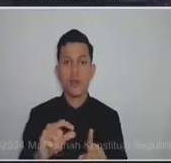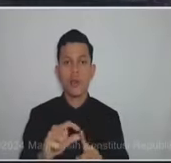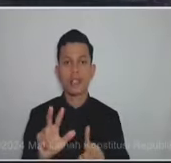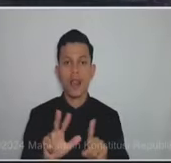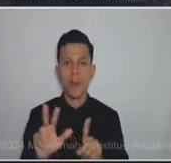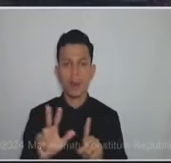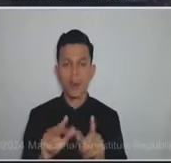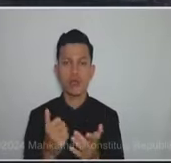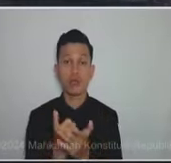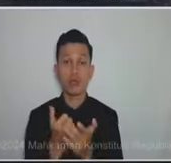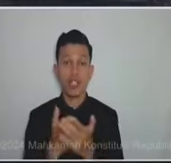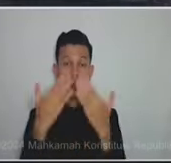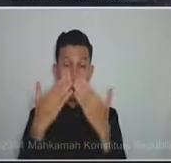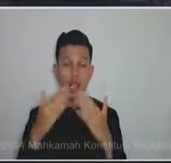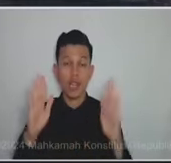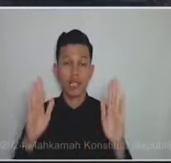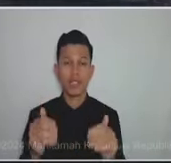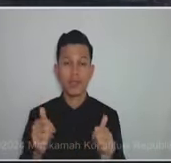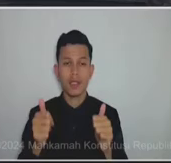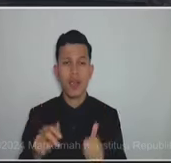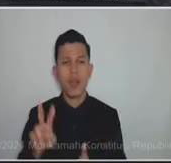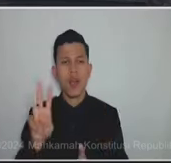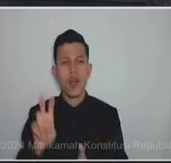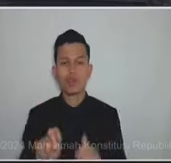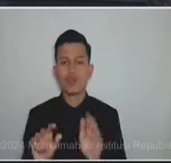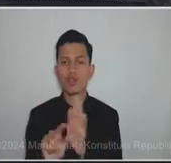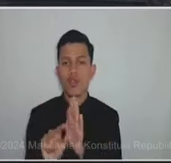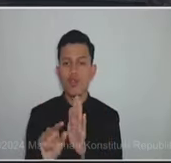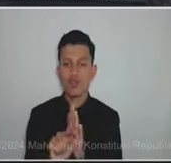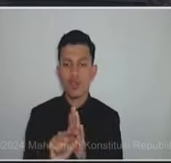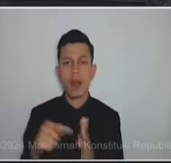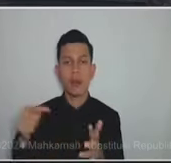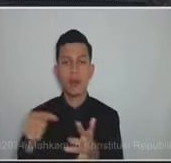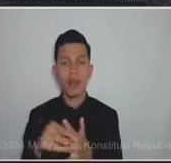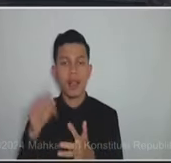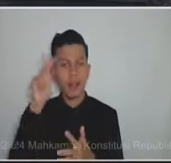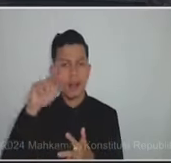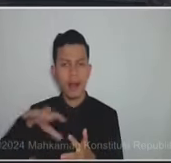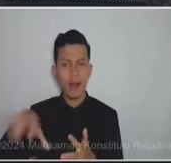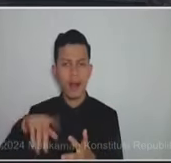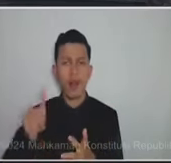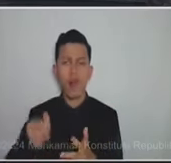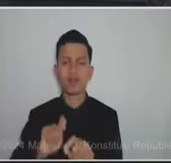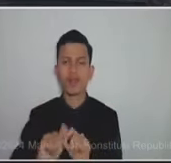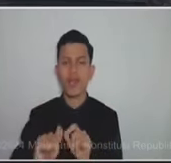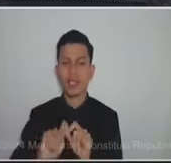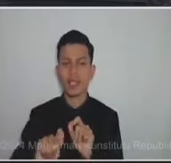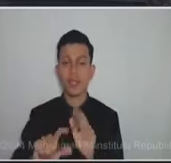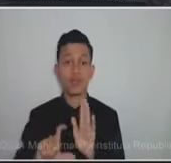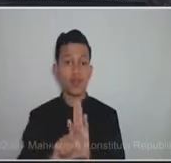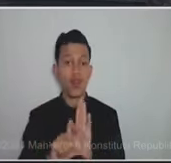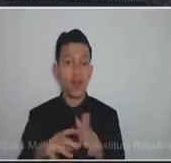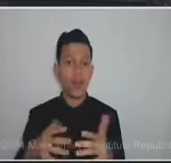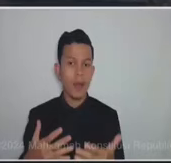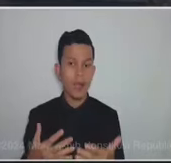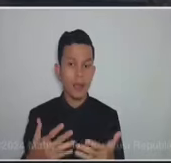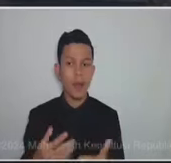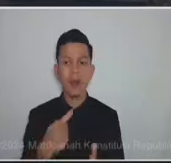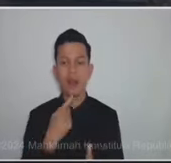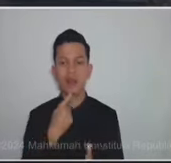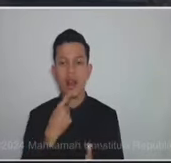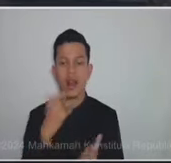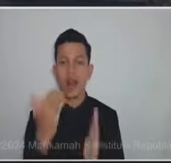demokratis maka perlu dilakukan penyempurnaan terhadap undang-undang yang mengatur pemilihan kepala daerah Salah satu bentuk penyempurnaan tersebut adalah terkait dengan perubahan